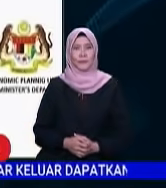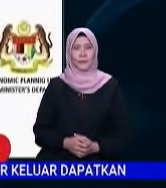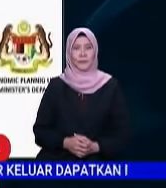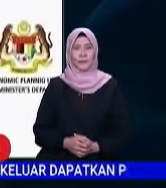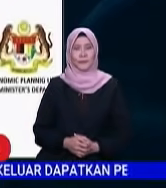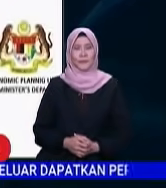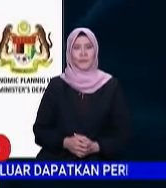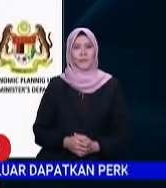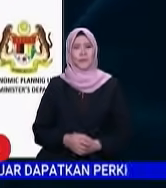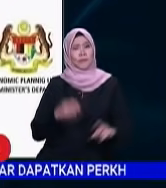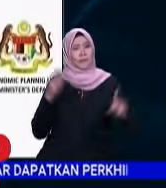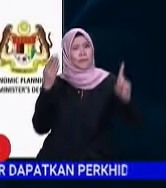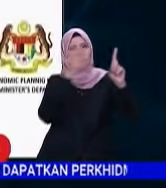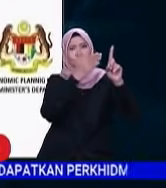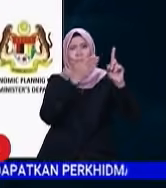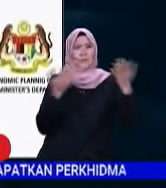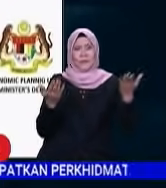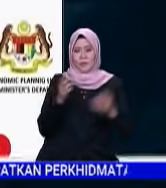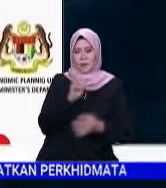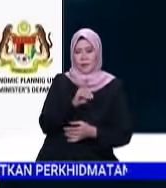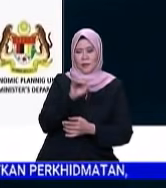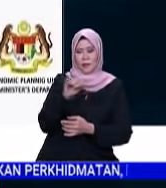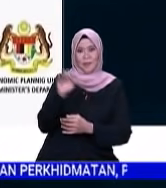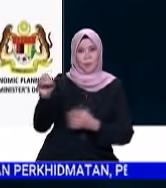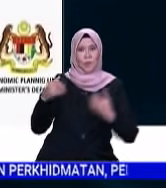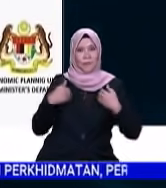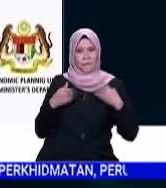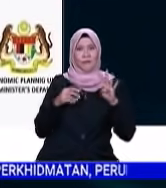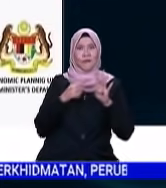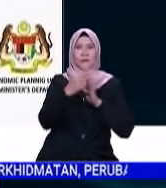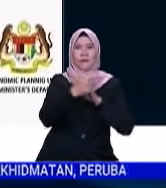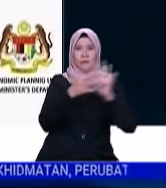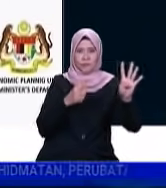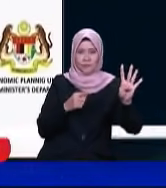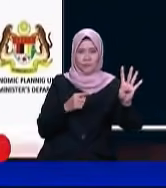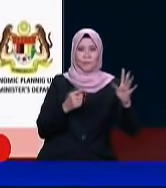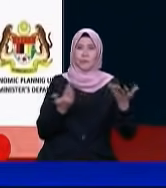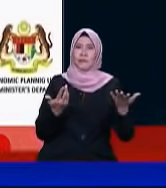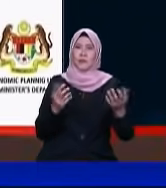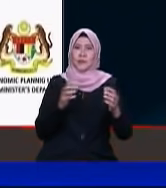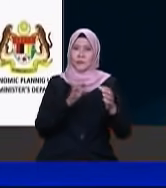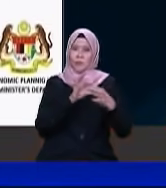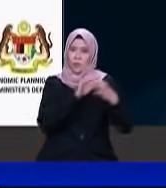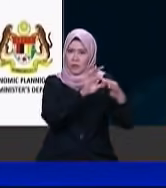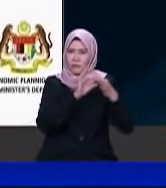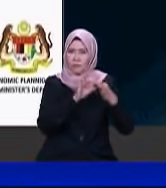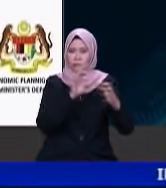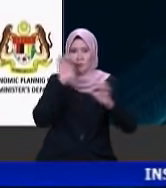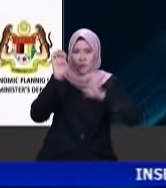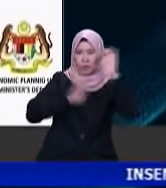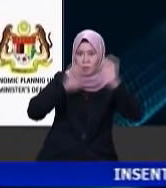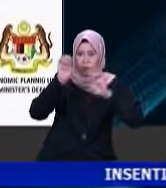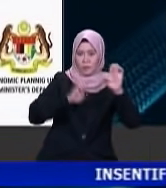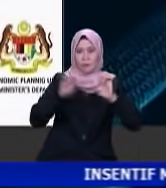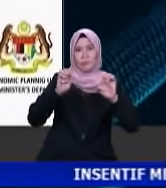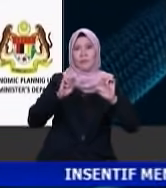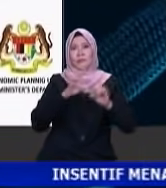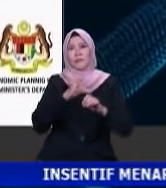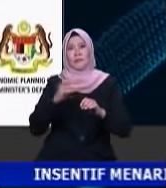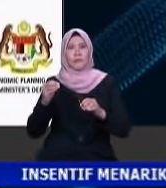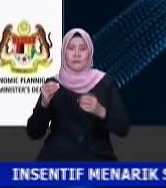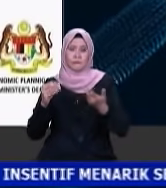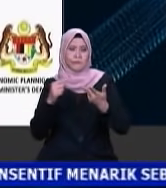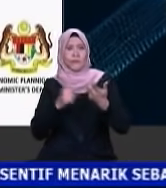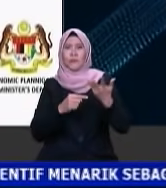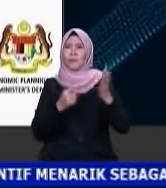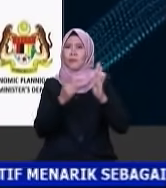The scope of the DIO comprises the following four areas: coordination, evaluation, facilitation, and policy